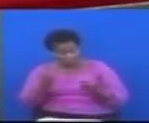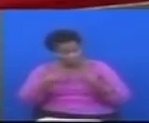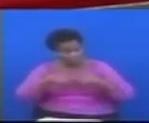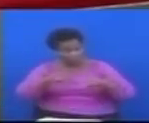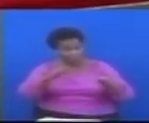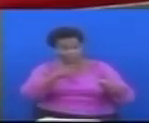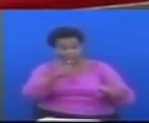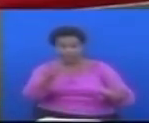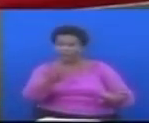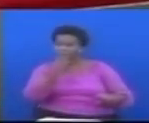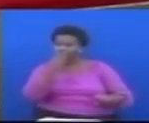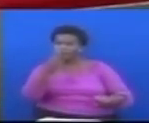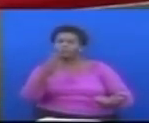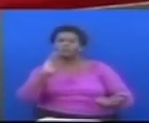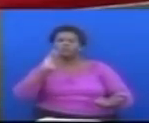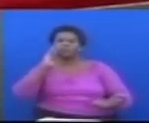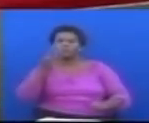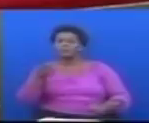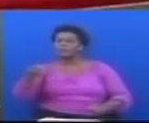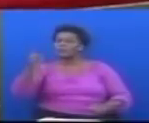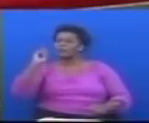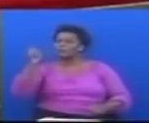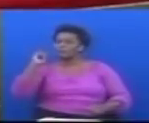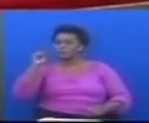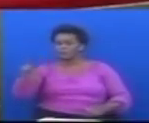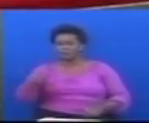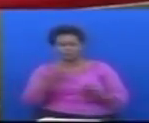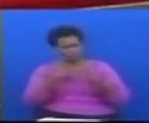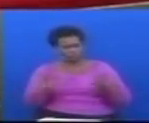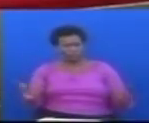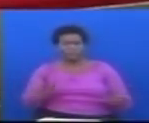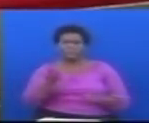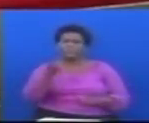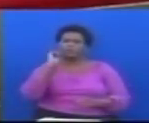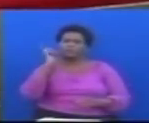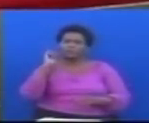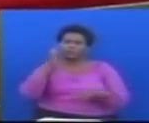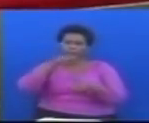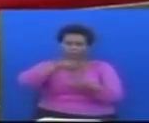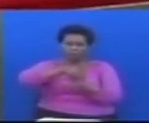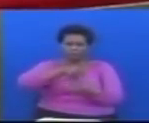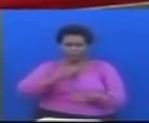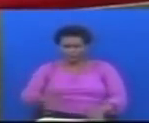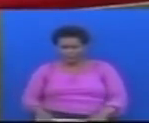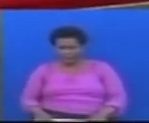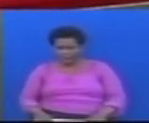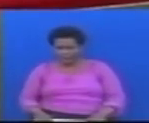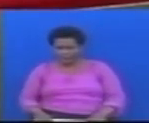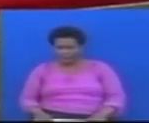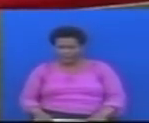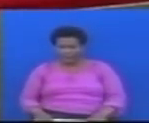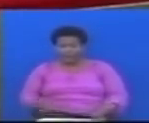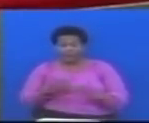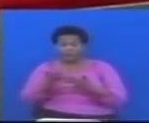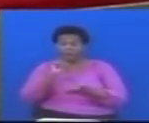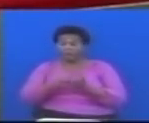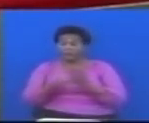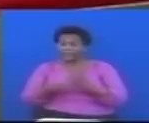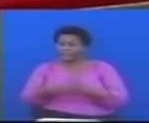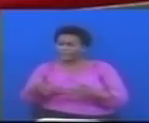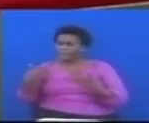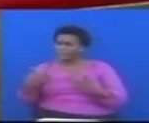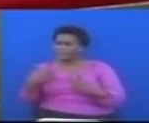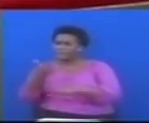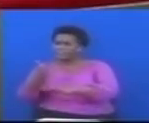wa uhakika ambao unatokana na gridi ya taifa kuliko huu ambao wa mafuta, ambao kwa kweli umeisaidia shirika kuokoa kiasi cha pesa na